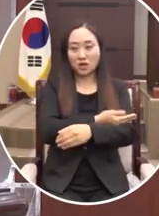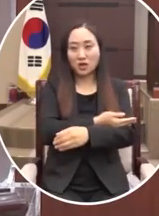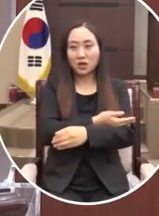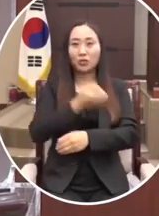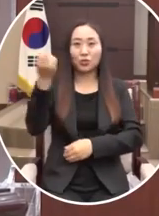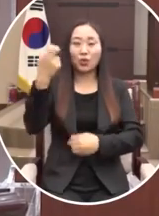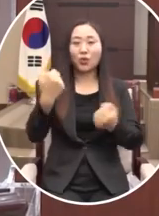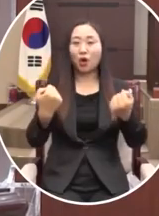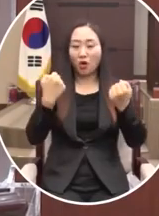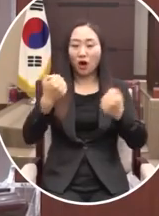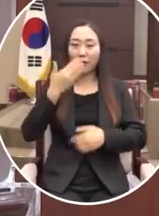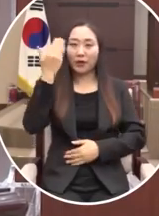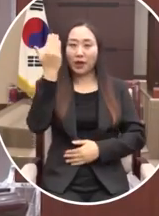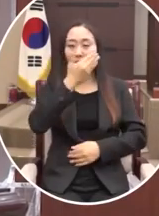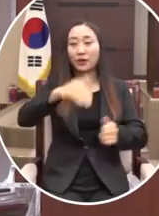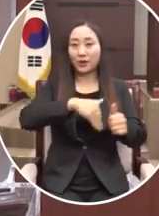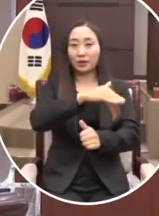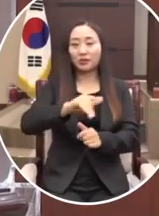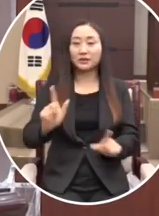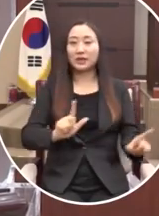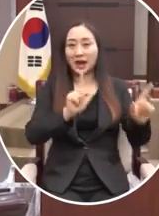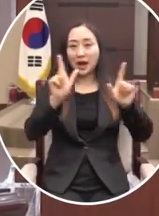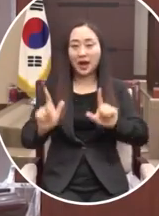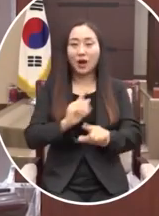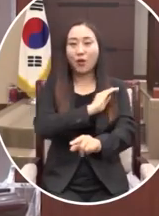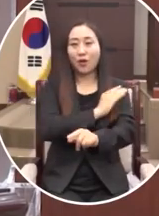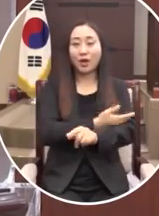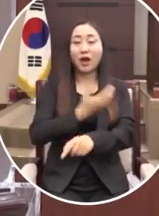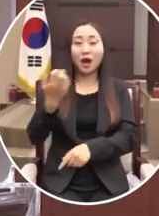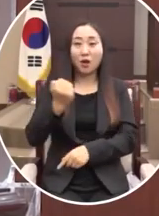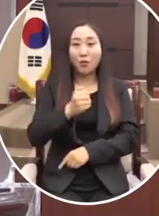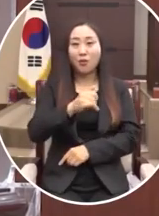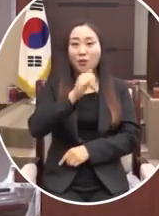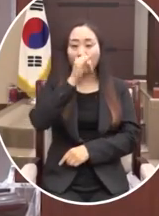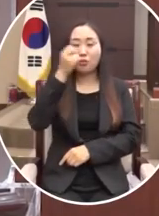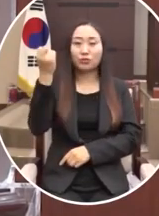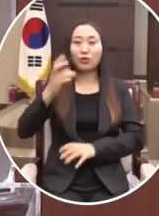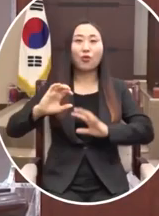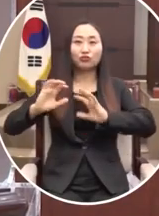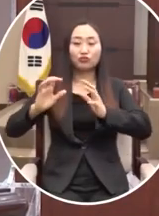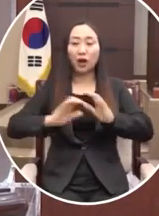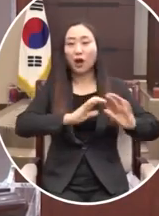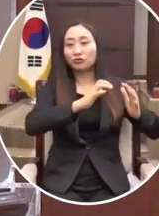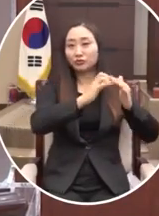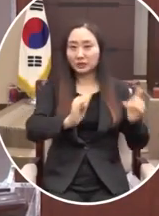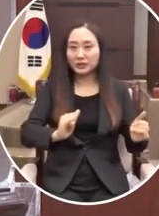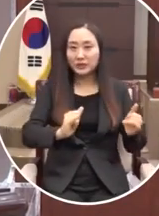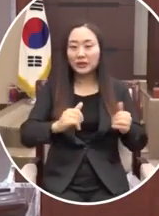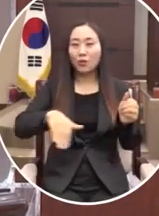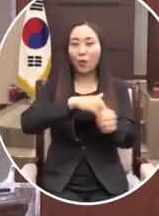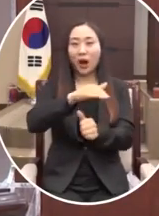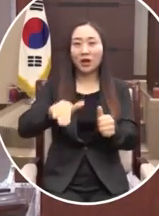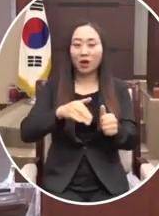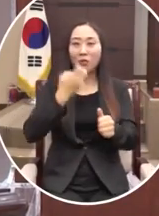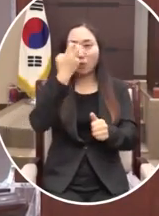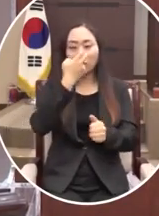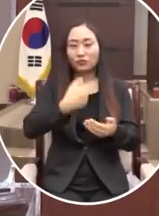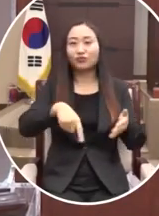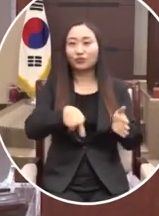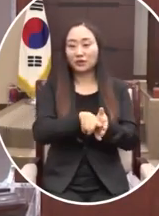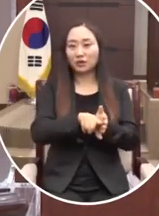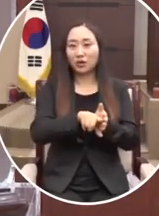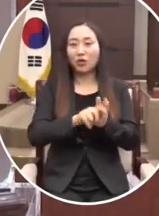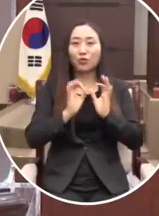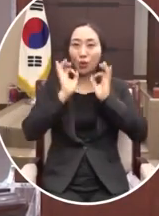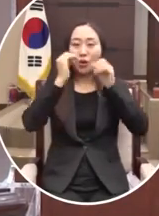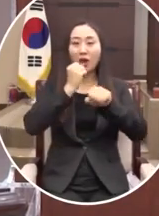또한 건강하고 쾌적한 환경에서 생활할 권리를 가지며 국가와 국민은 환경 보존을 위해 노력해야